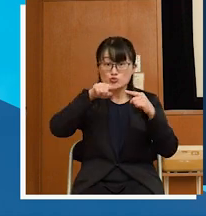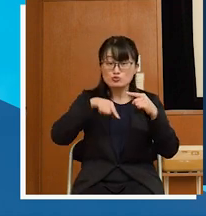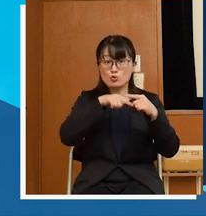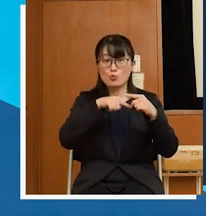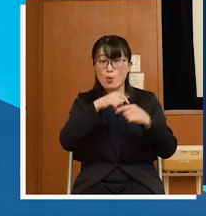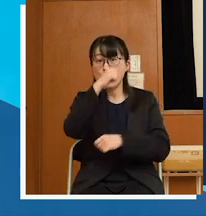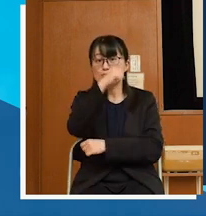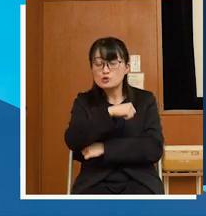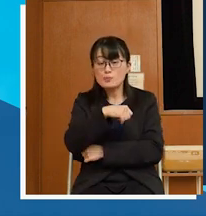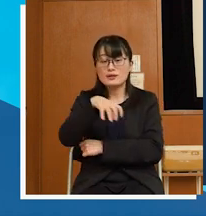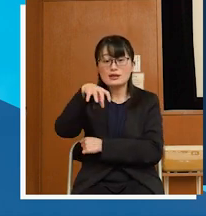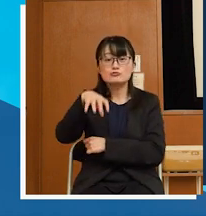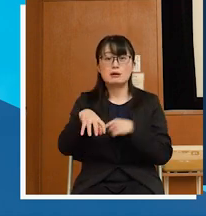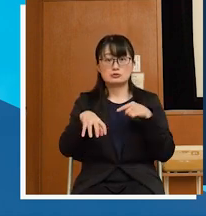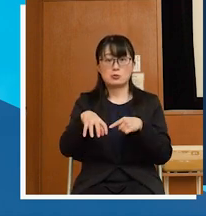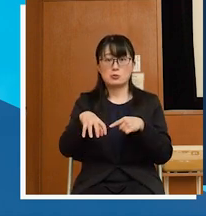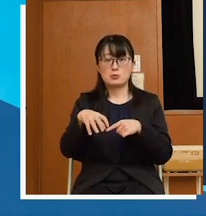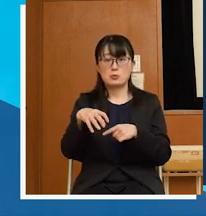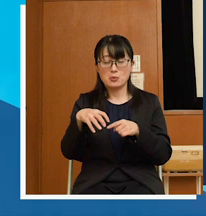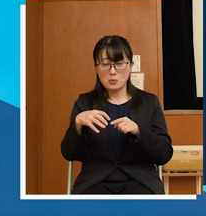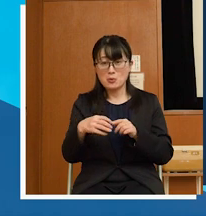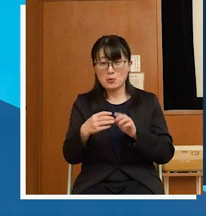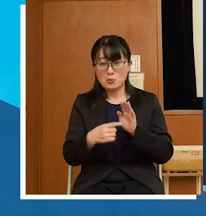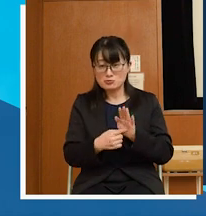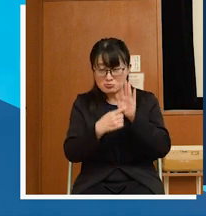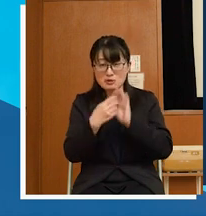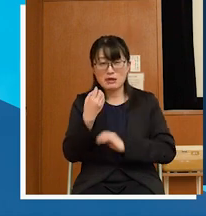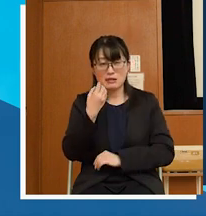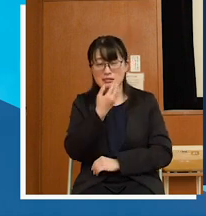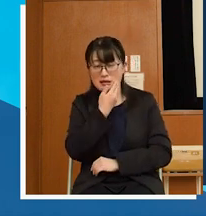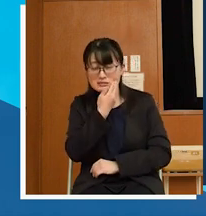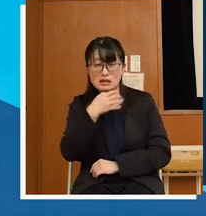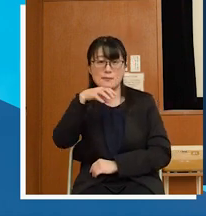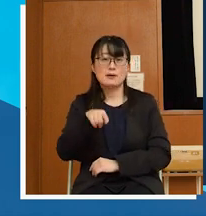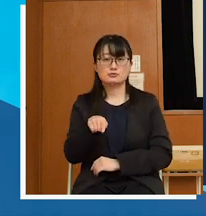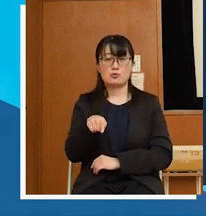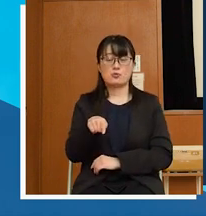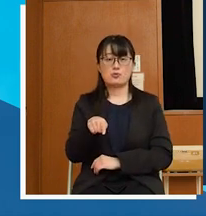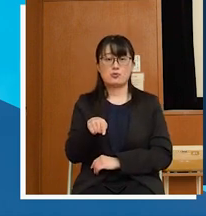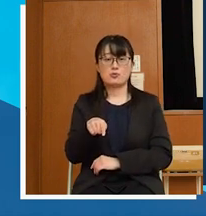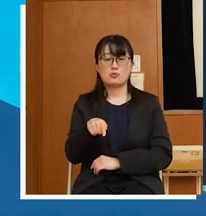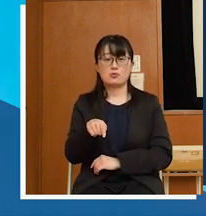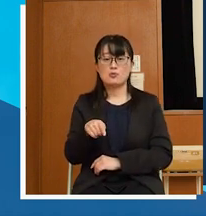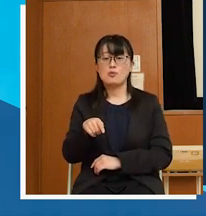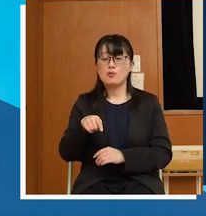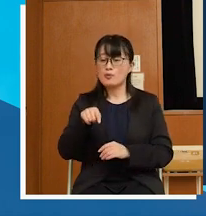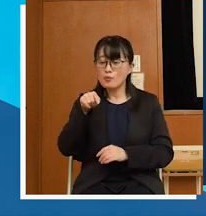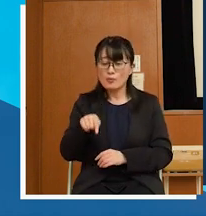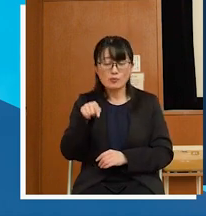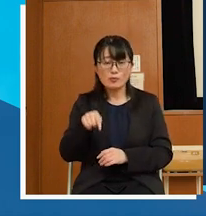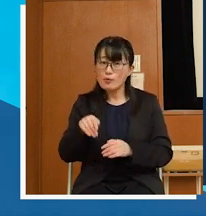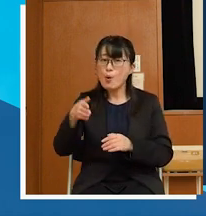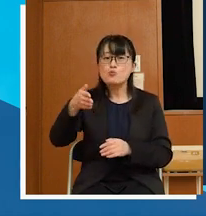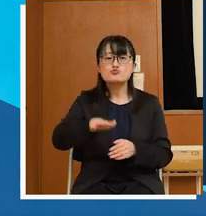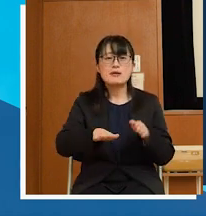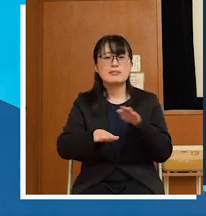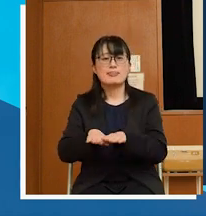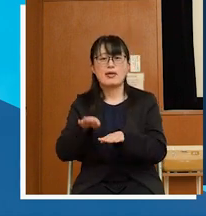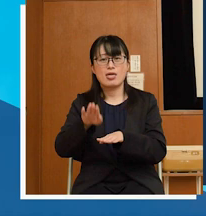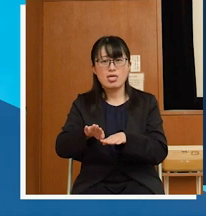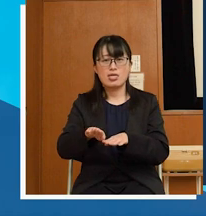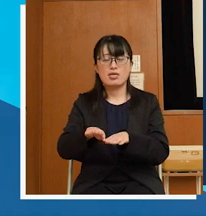でしょうこの海はこれまで長い年月にかかって作られてきた自然のの営みが